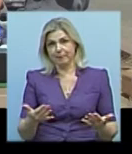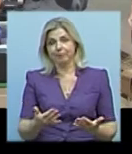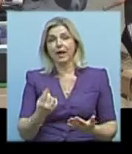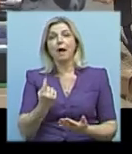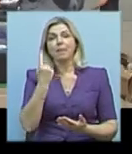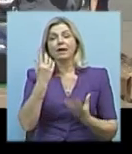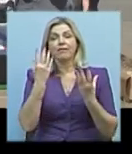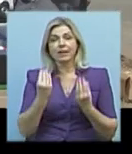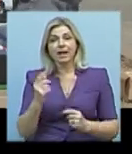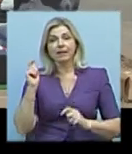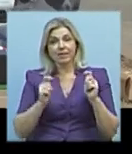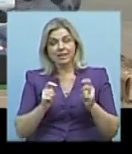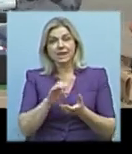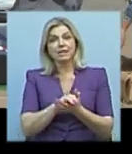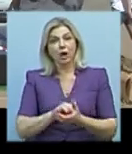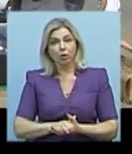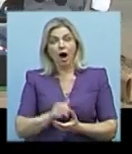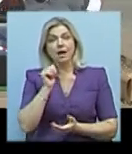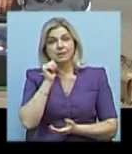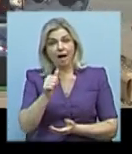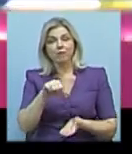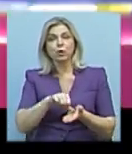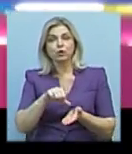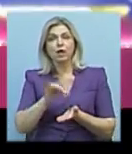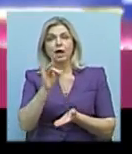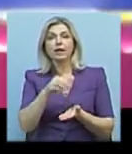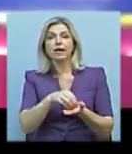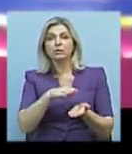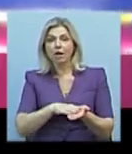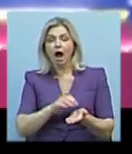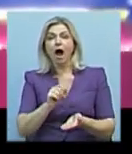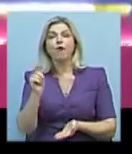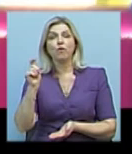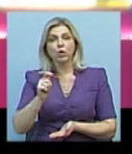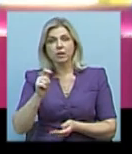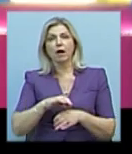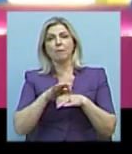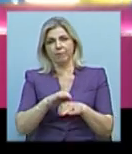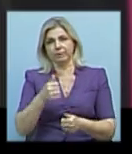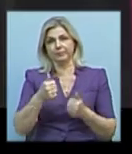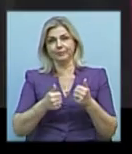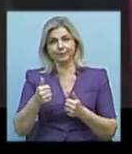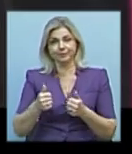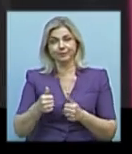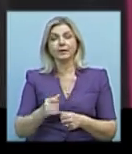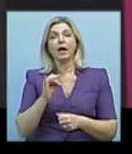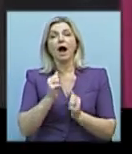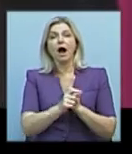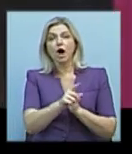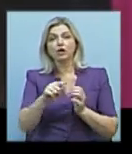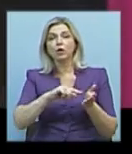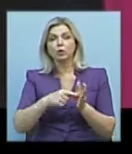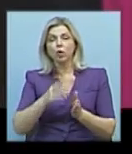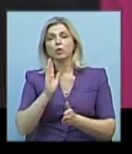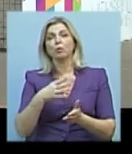день фестивалю ознайомчий. Відзавтра учасників реєструватимуть, а у неділю відбудеться власне змагання. На кожній локації буде